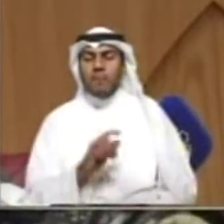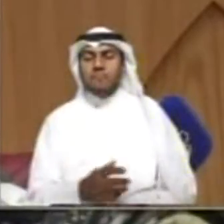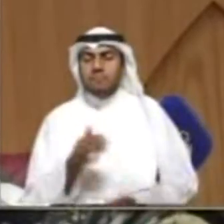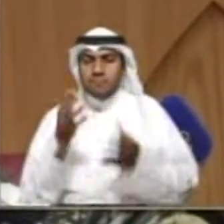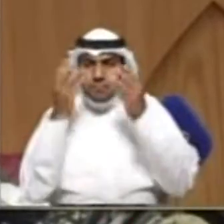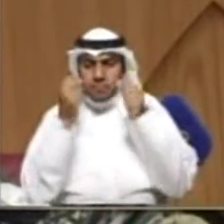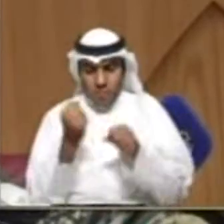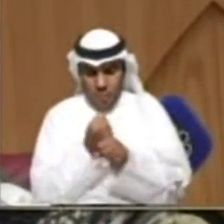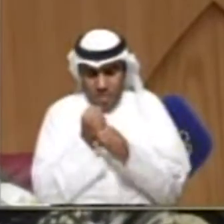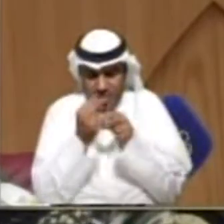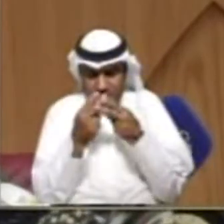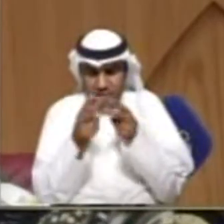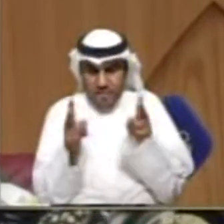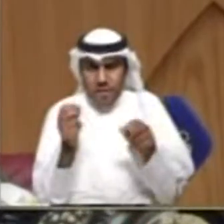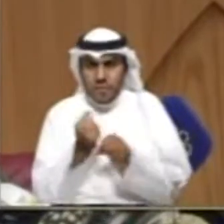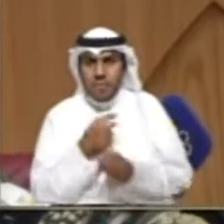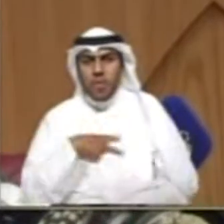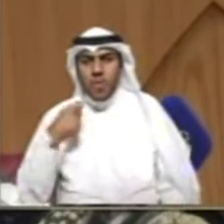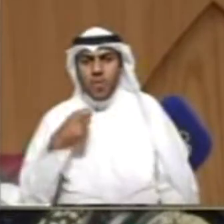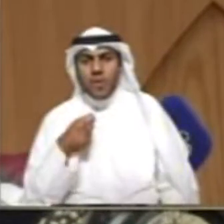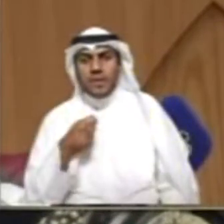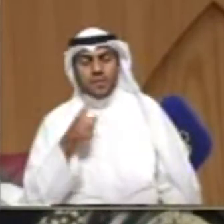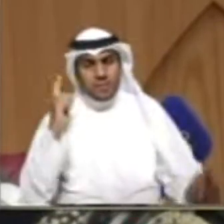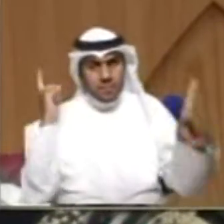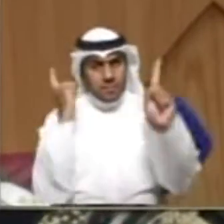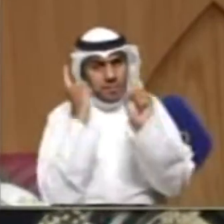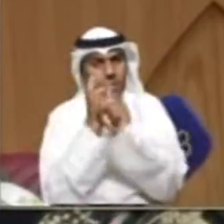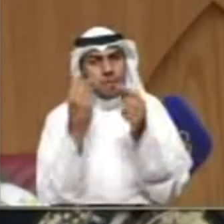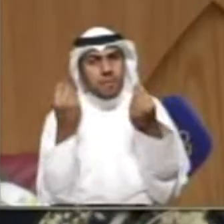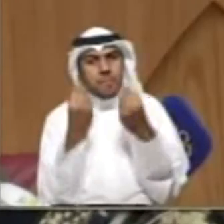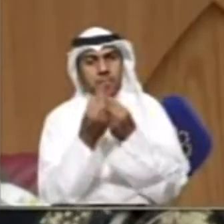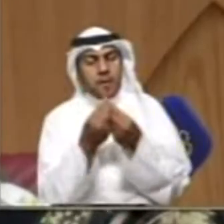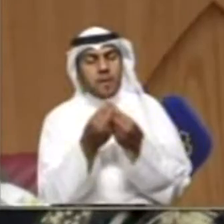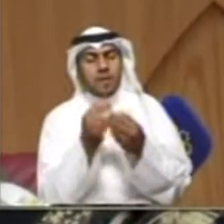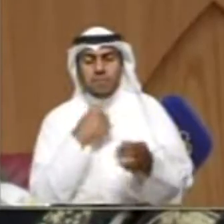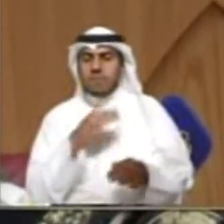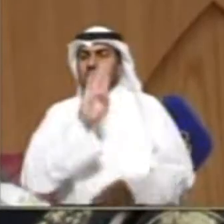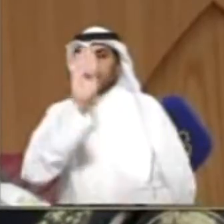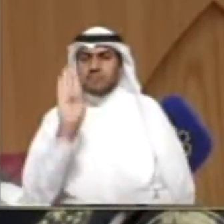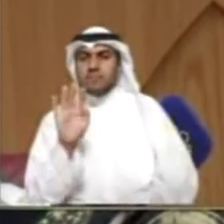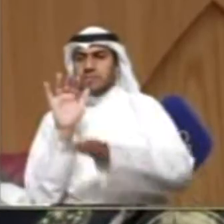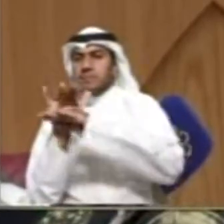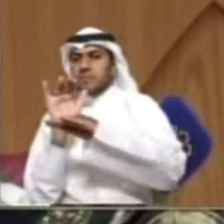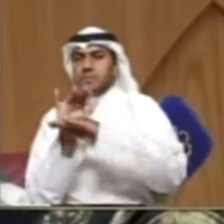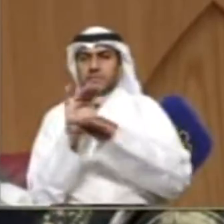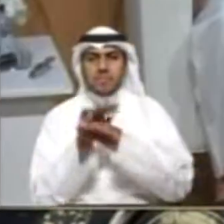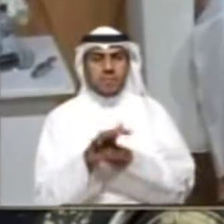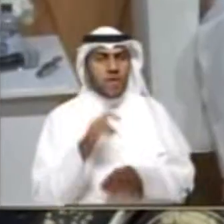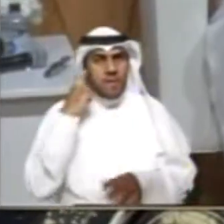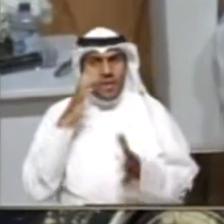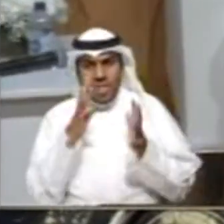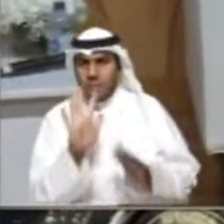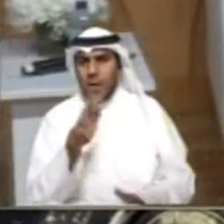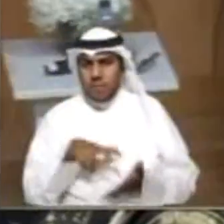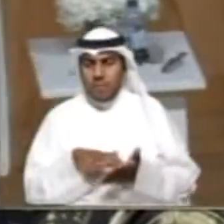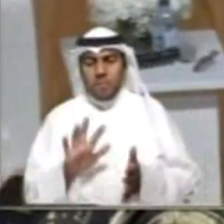توك موظف صغير تقعد مع وزير، توك موظف صغير توقف تقدم محاضرة تتكلم، فحاجز الخوف ينكسر عندك. كن